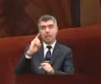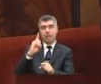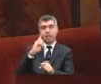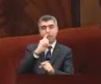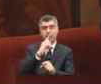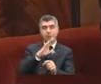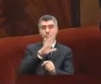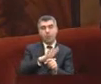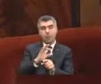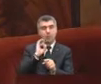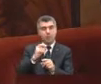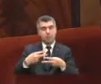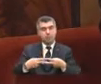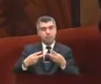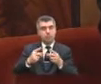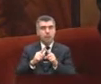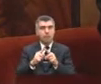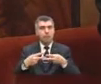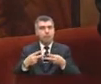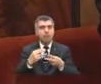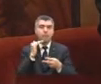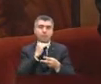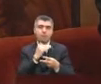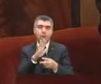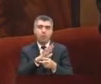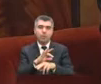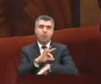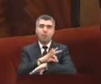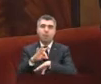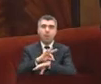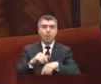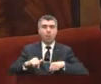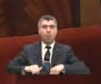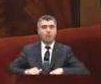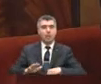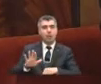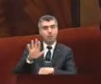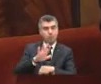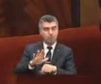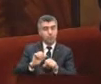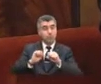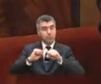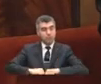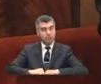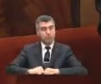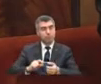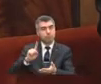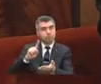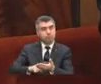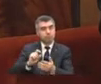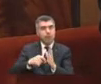من تبادل المعلومات بشكل آني ما بين الإدارات العمومية. من غيتفعل وغيتعمم هذا